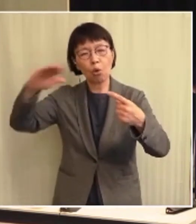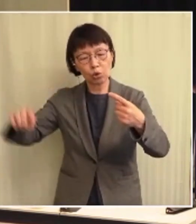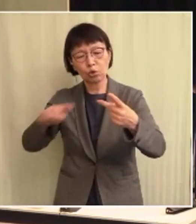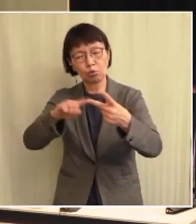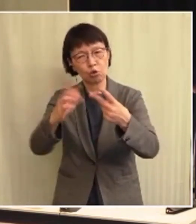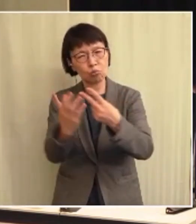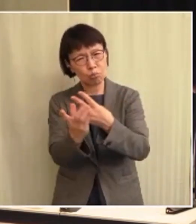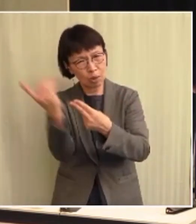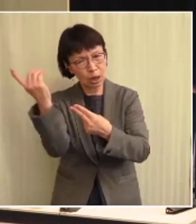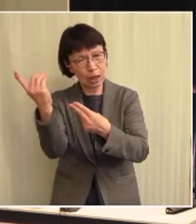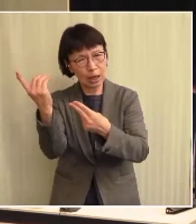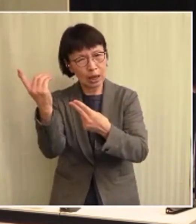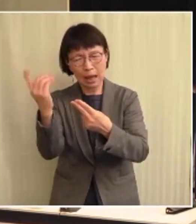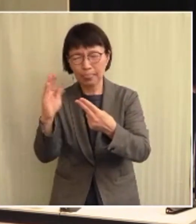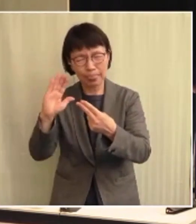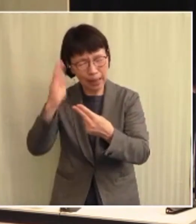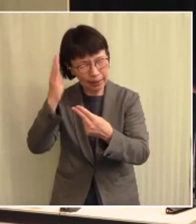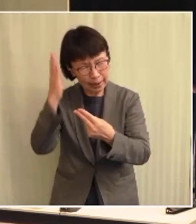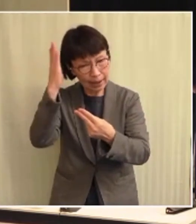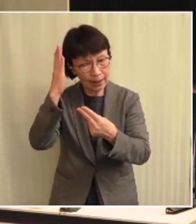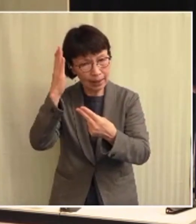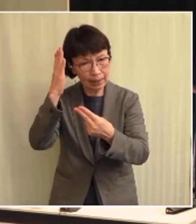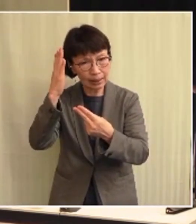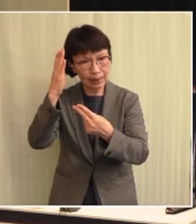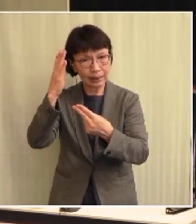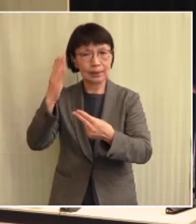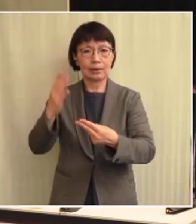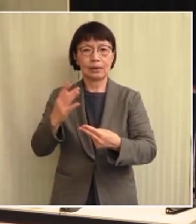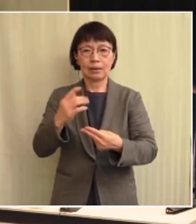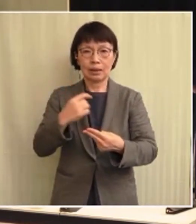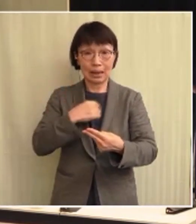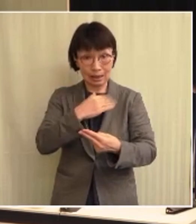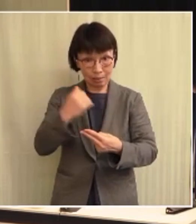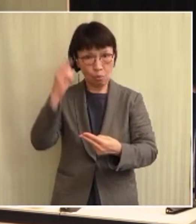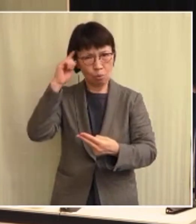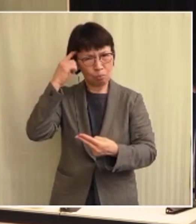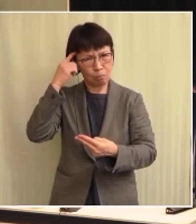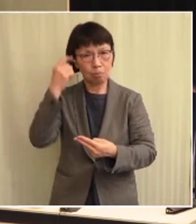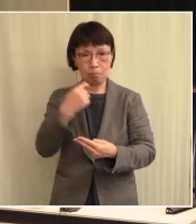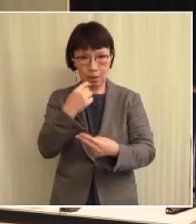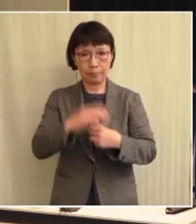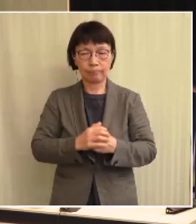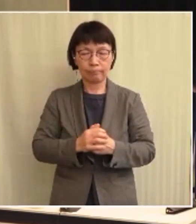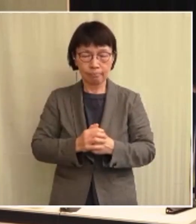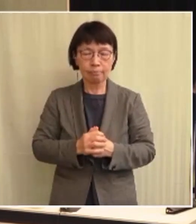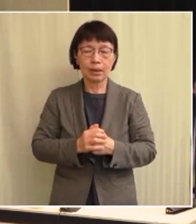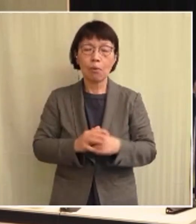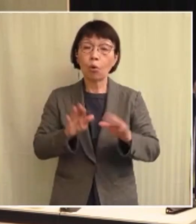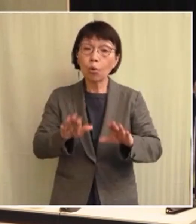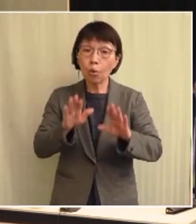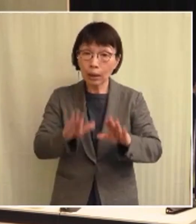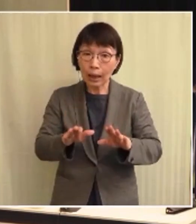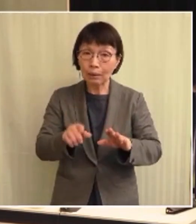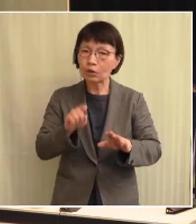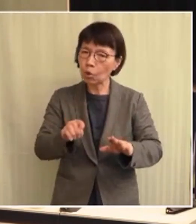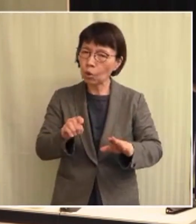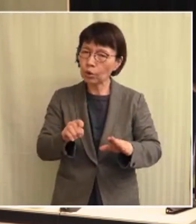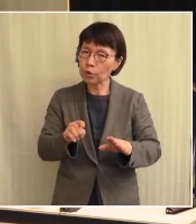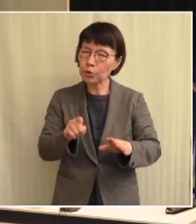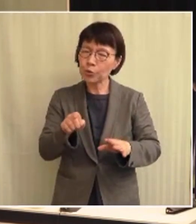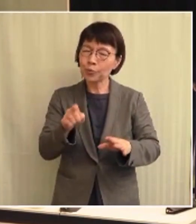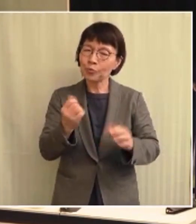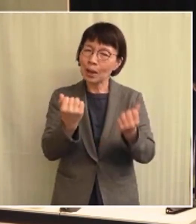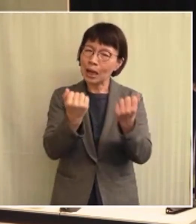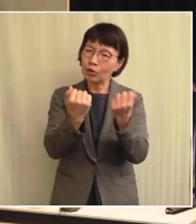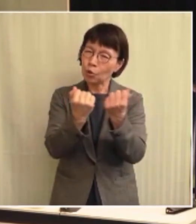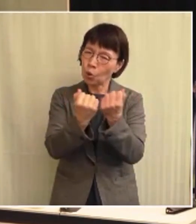しないというような、なんとなくそういう意識が我々の中にもございました。で、今回はそんな業界常識的